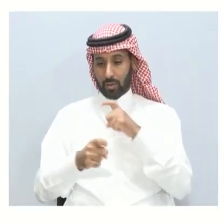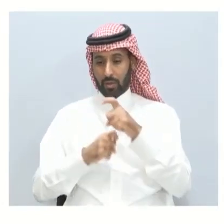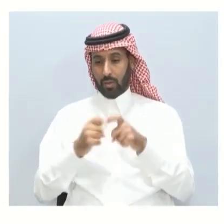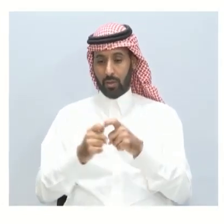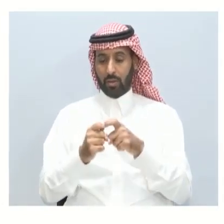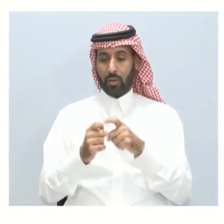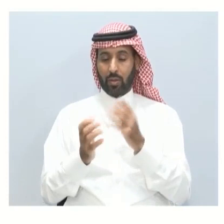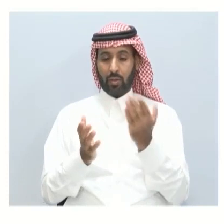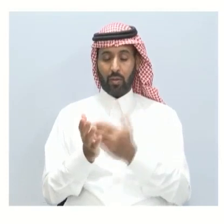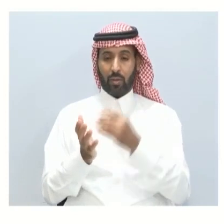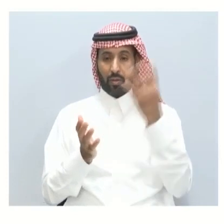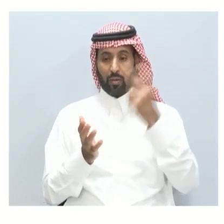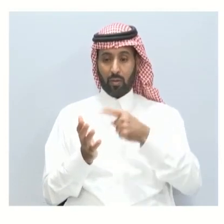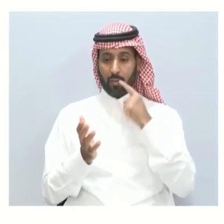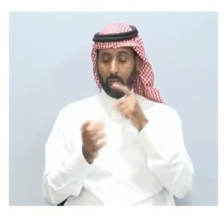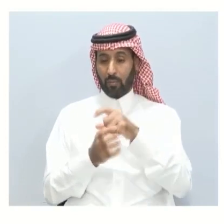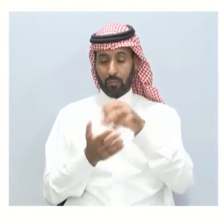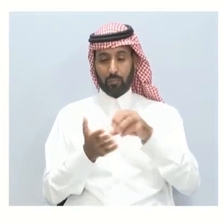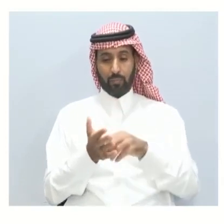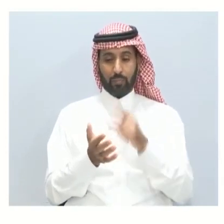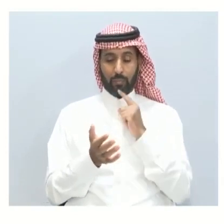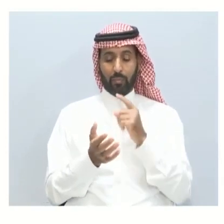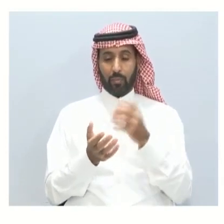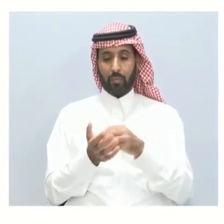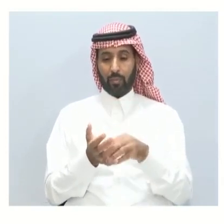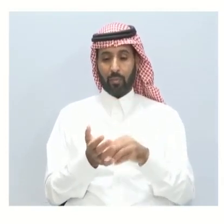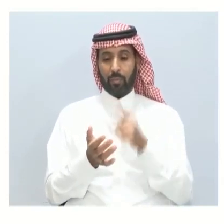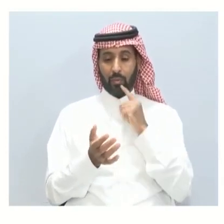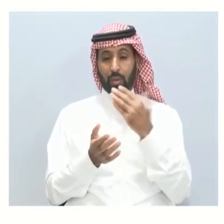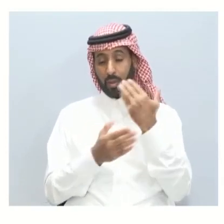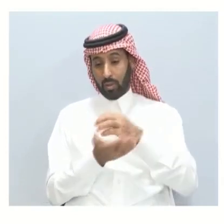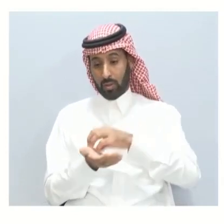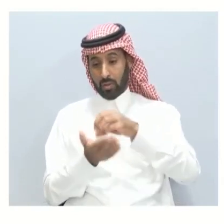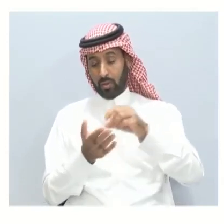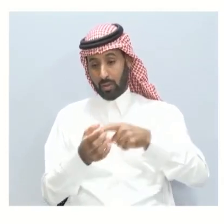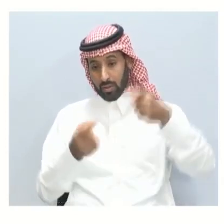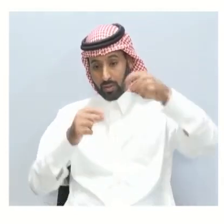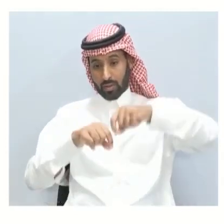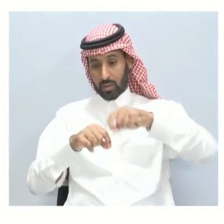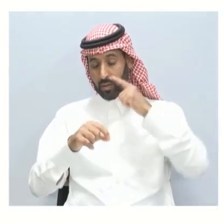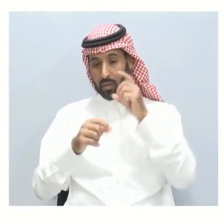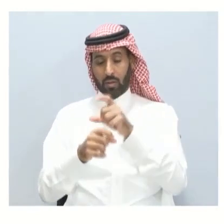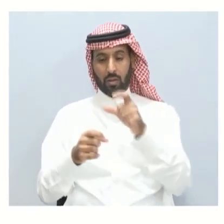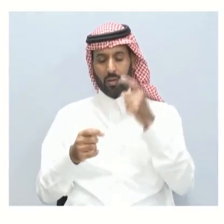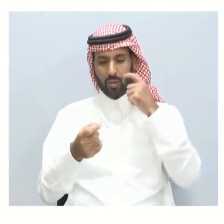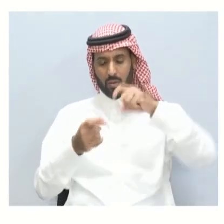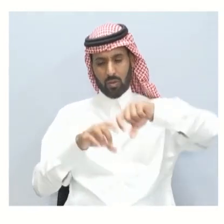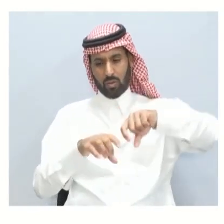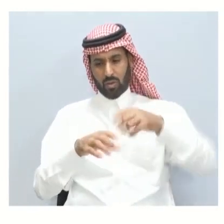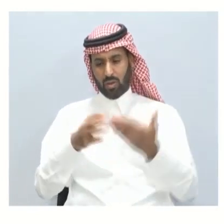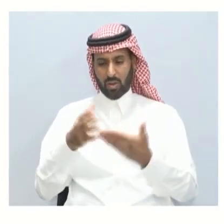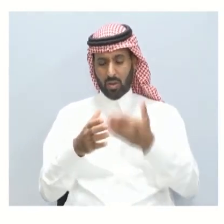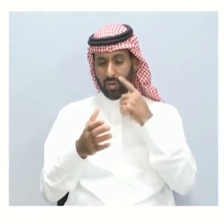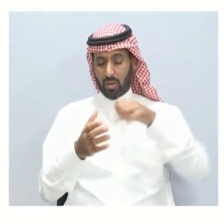اذا 14 مجموعه اذا هي عناصر في الفلزات الانتقاليه الداخليه تتميز بامتلاء مستوى